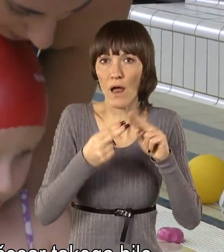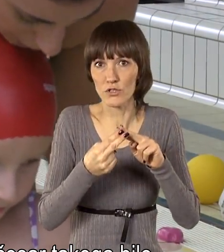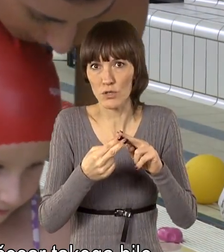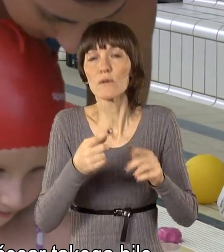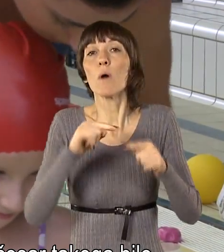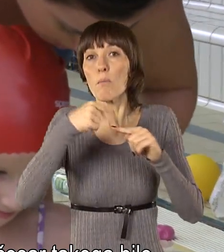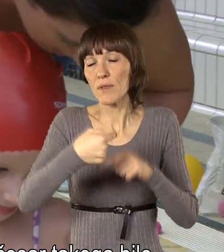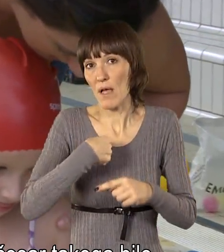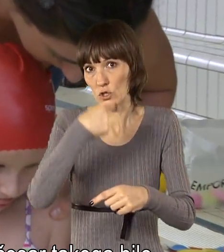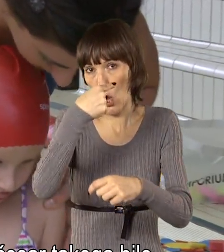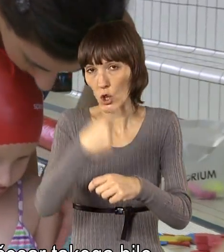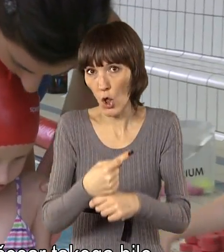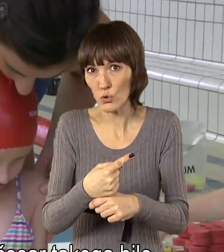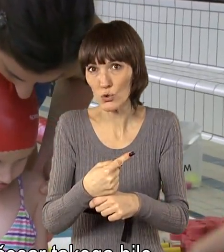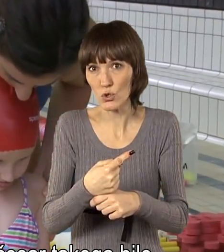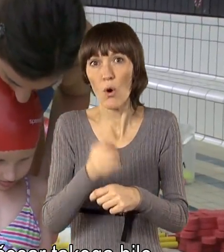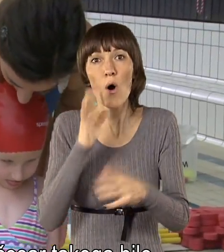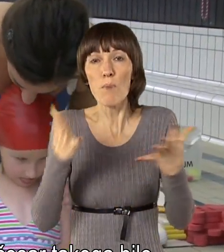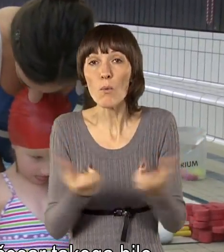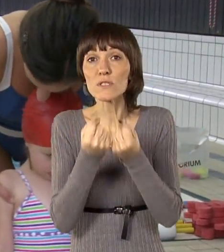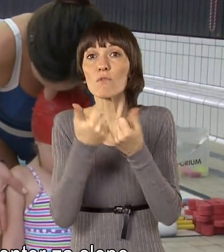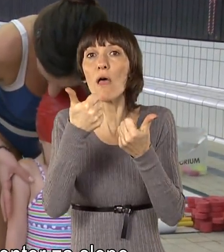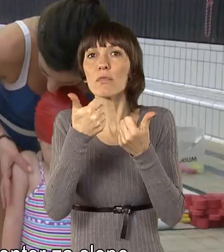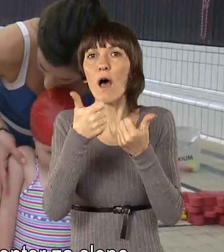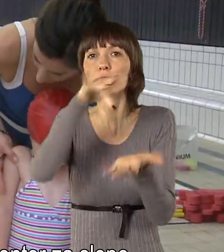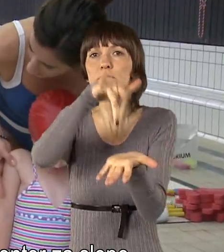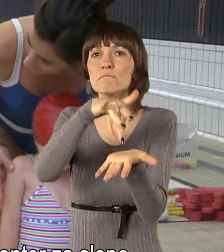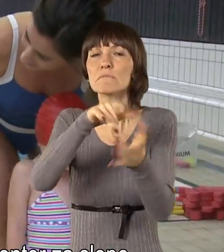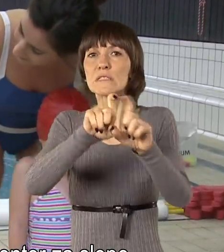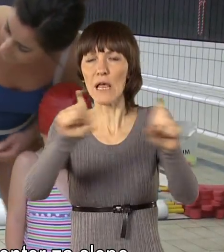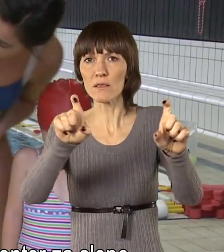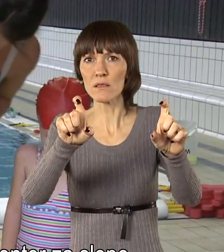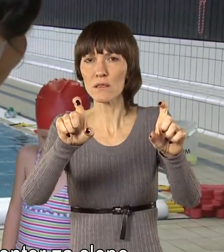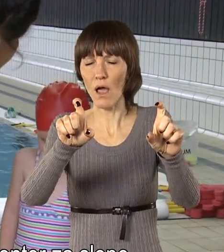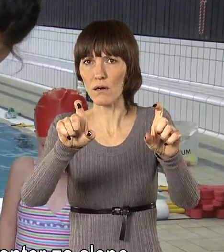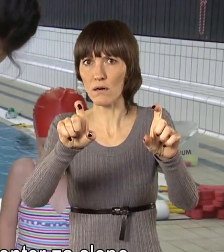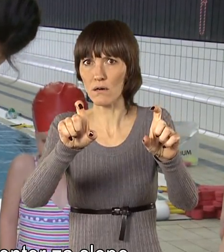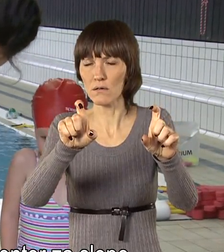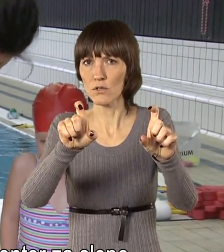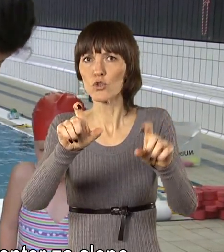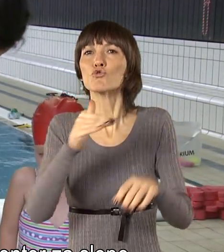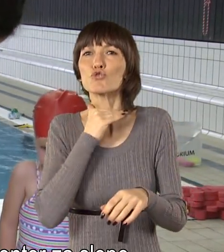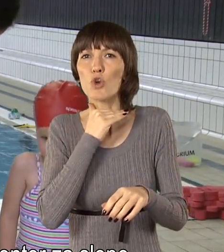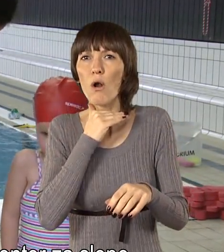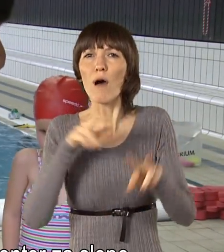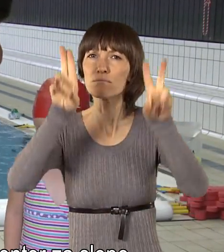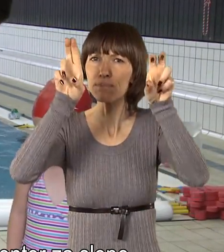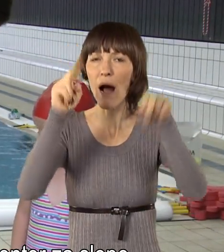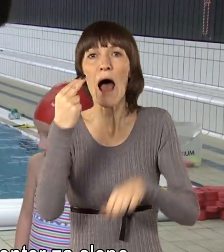ničesar takega bilo, tako da sem se odločil, da bom ustanovil center za slepe športnike Vidim